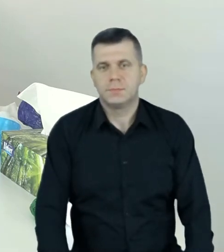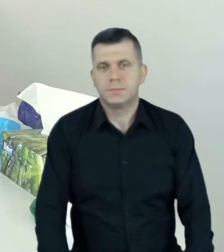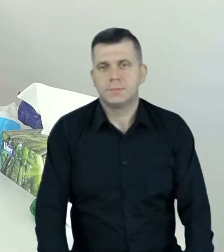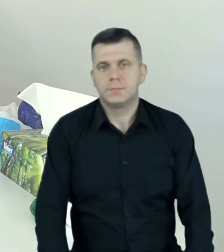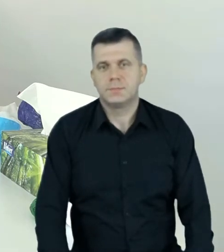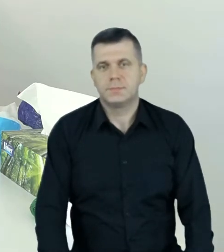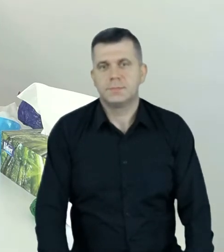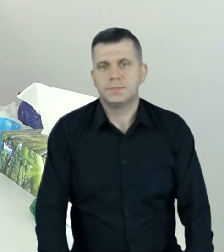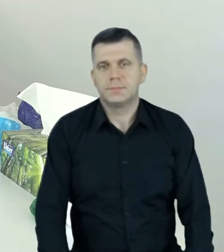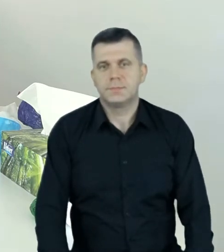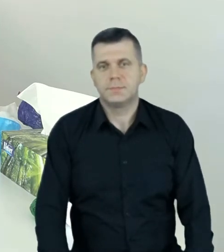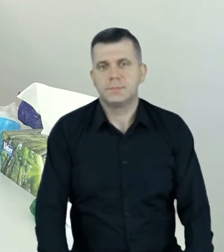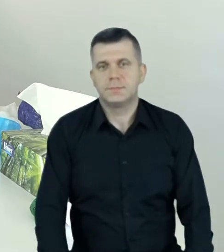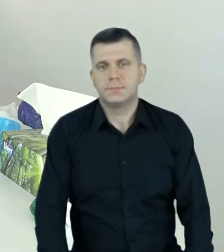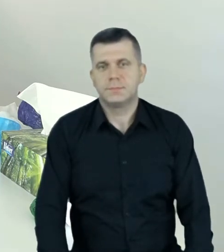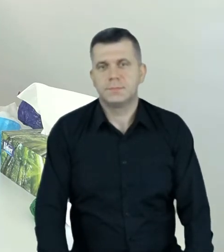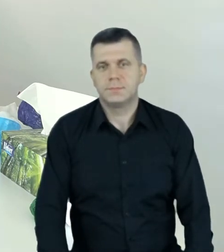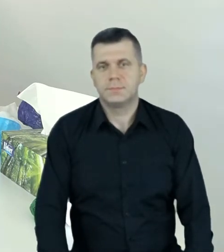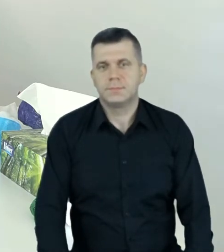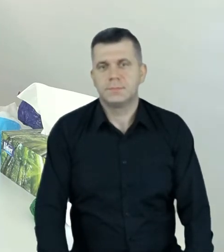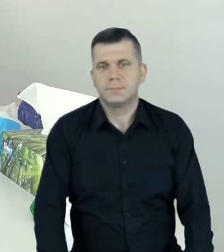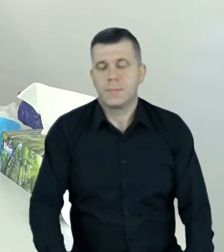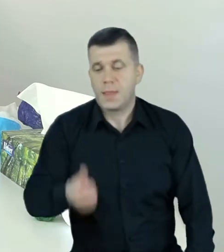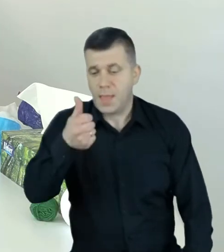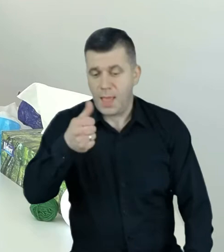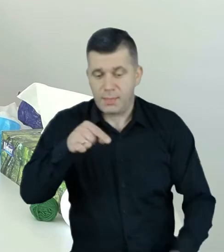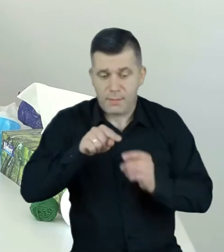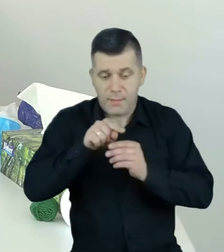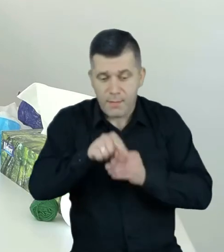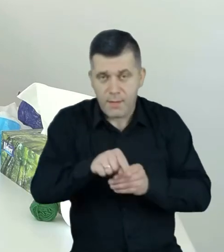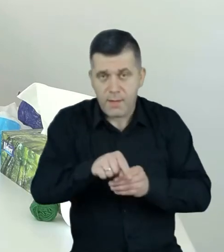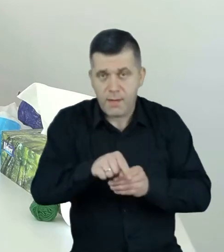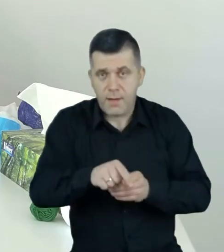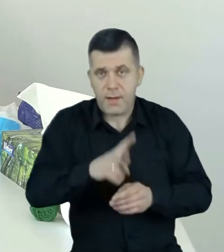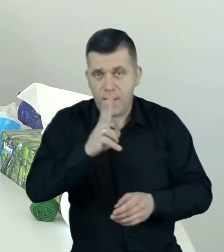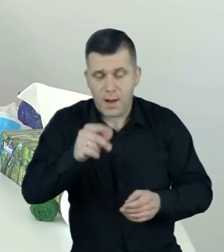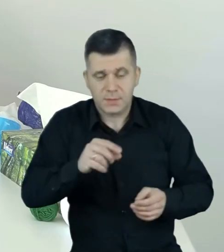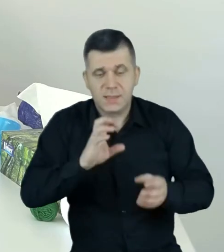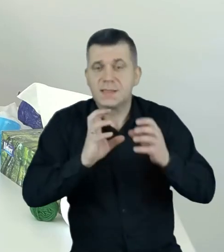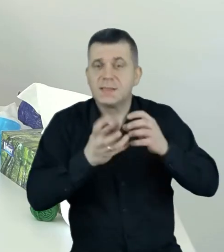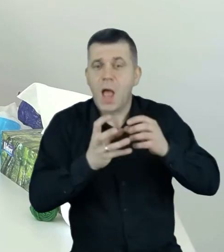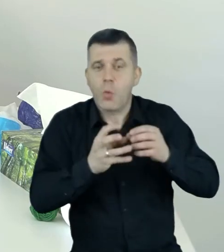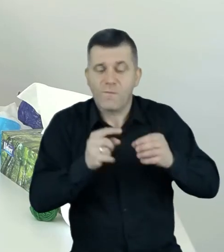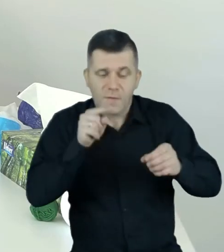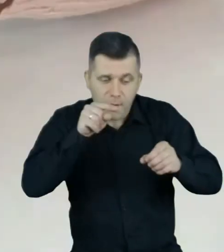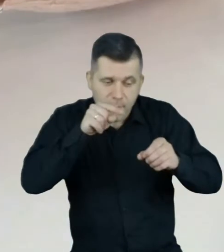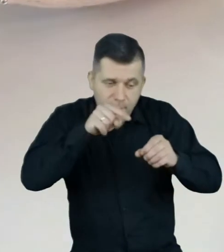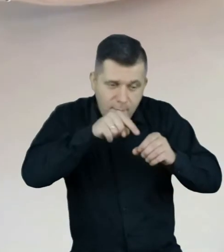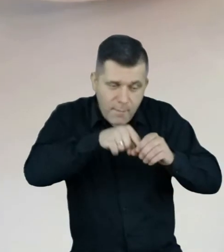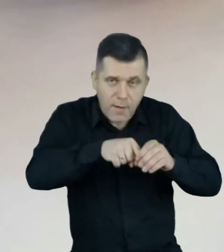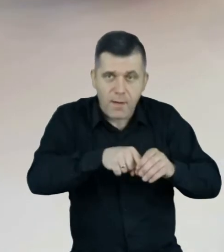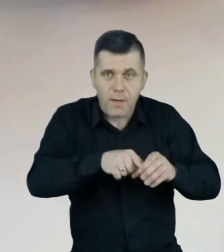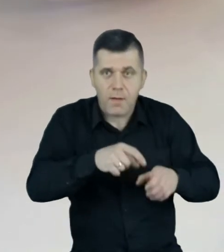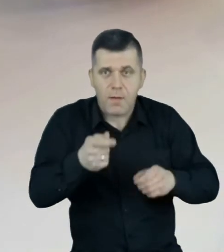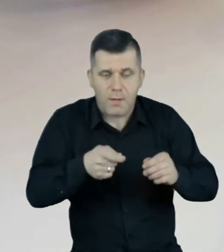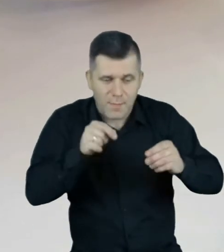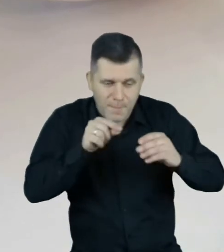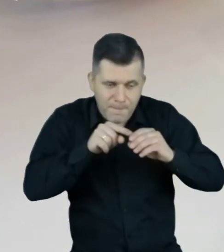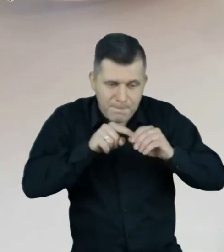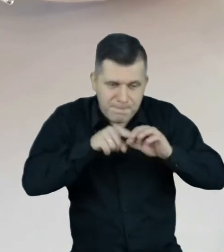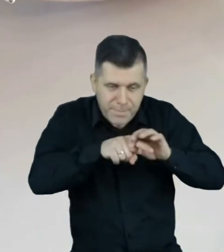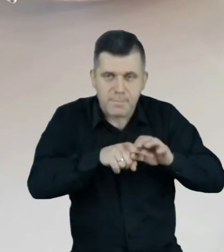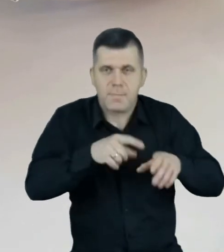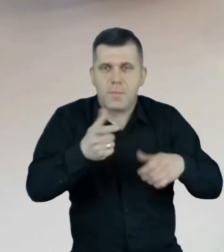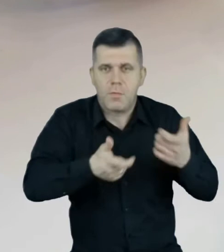rozwijamy je i na każdym naszych światełko każdym taką żaróweczkę nakłuwamy